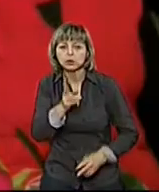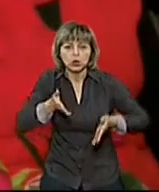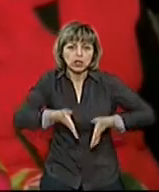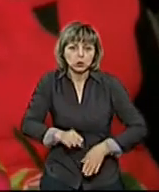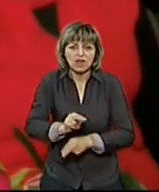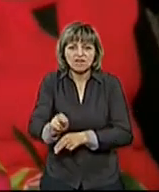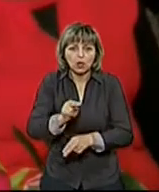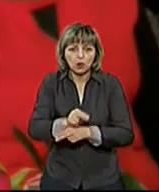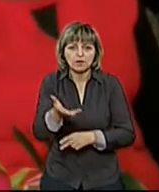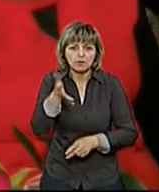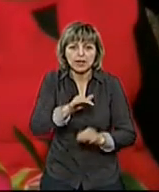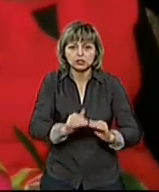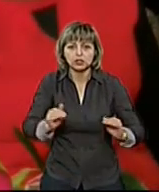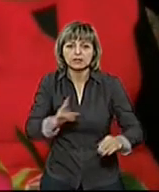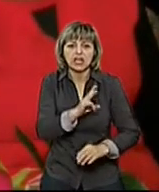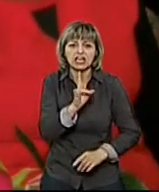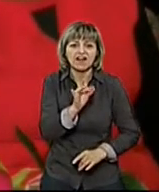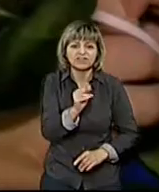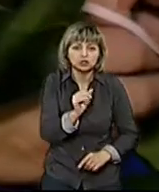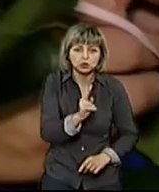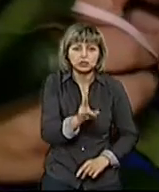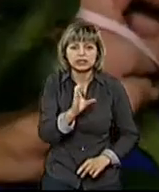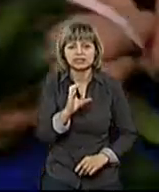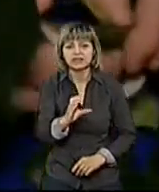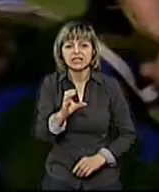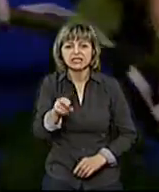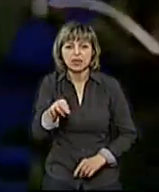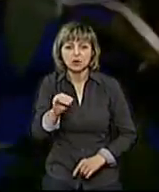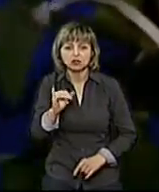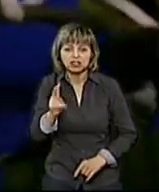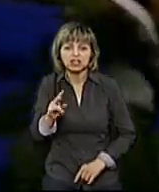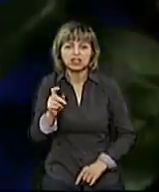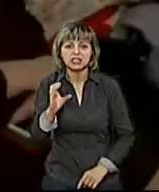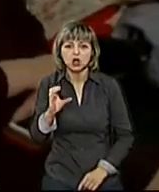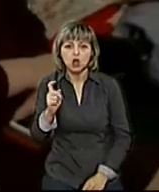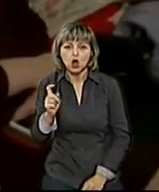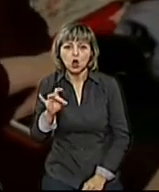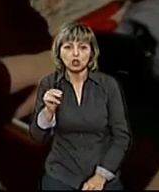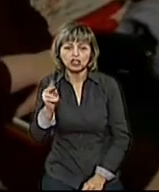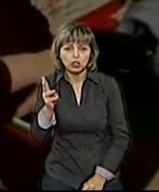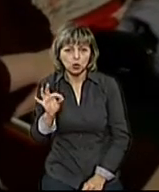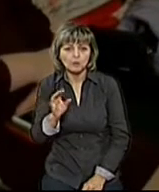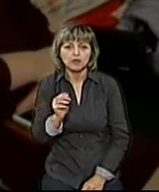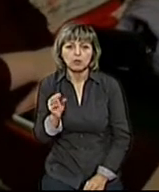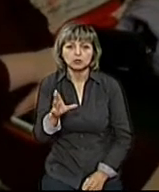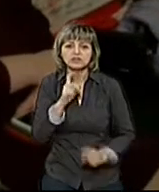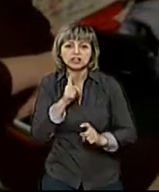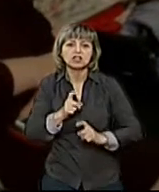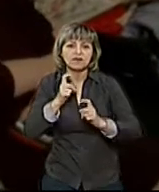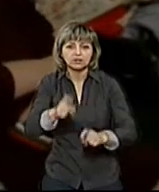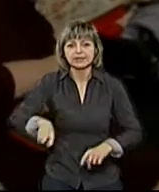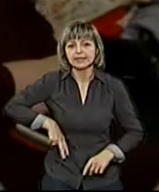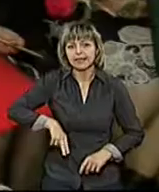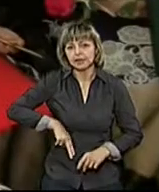і виховують по 5 дітей – Наталія Кравчук, Світлана Сапожнік та Наталія Хорошенко. Посвідчення лучанкам вручила директорка